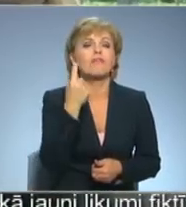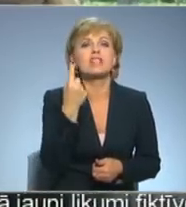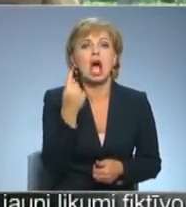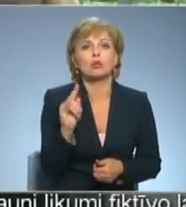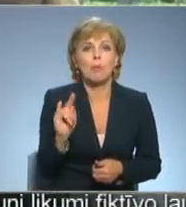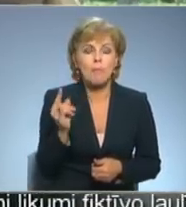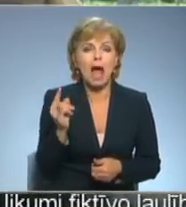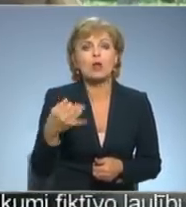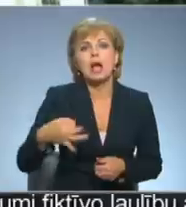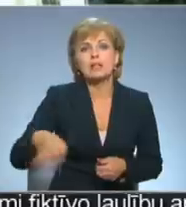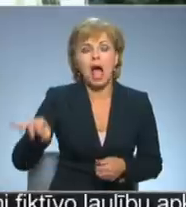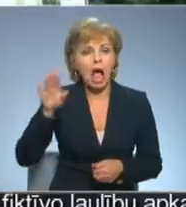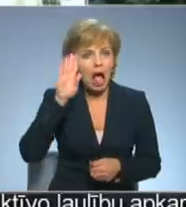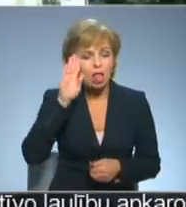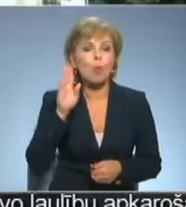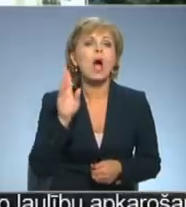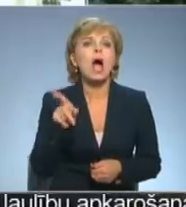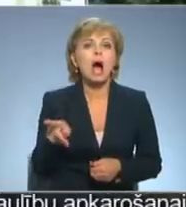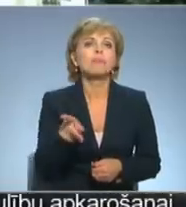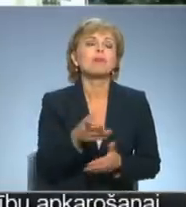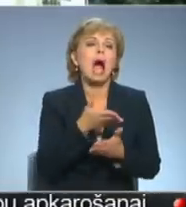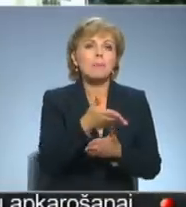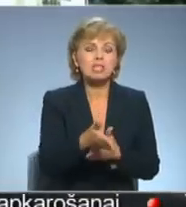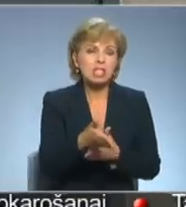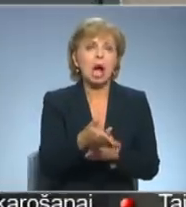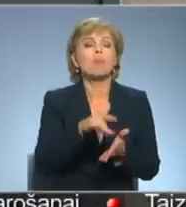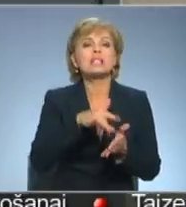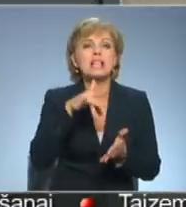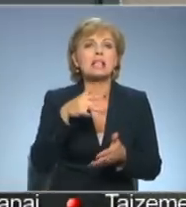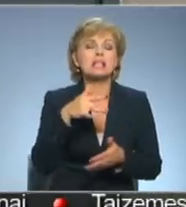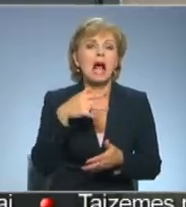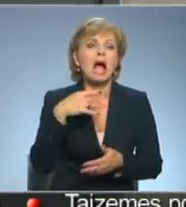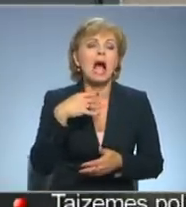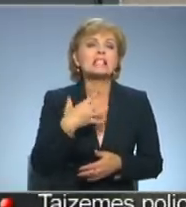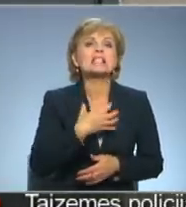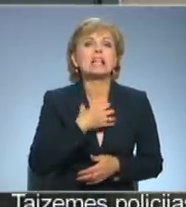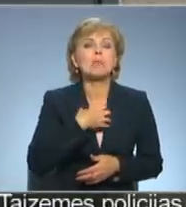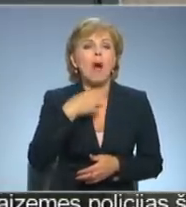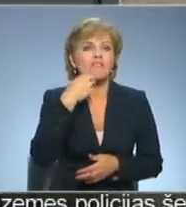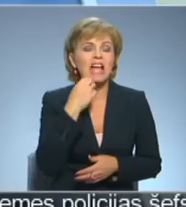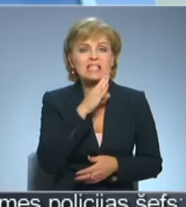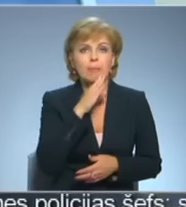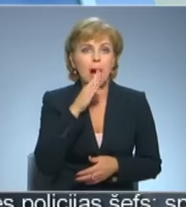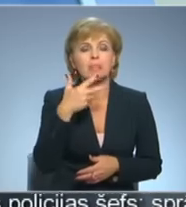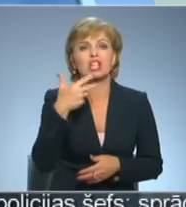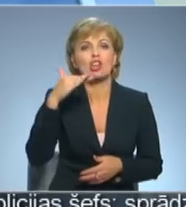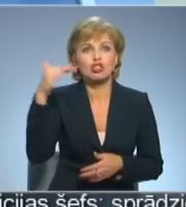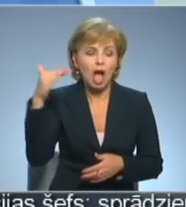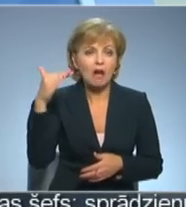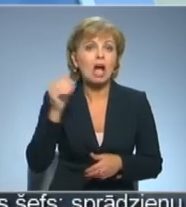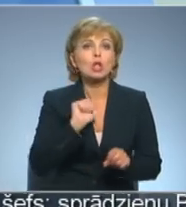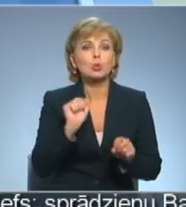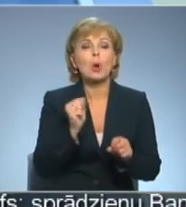atvasi dēliņu Kristapu. Ģimene centrā apciemoja slimo vecmammu, kura gulēja trešā stāva palātā. Dodoties mājās, mazais